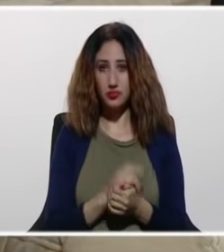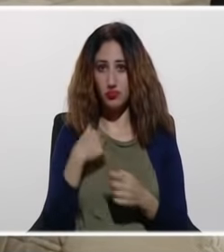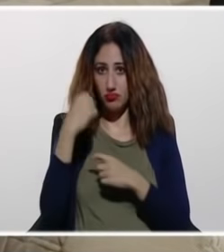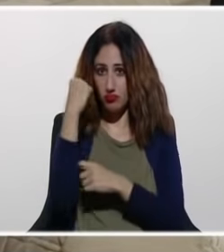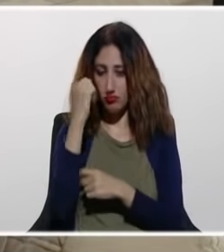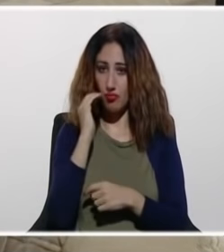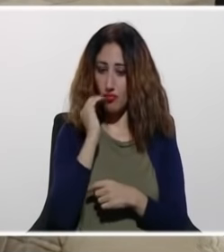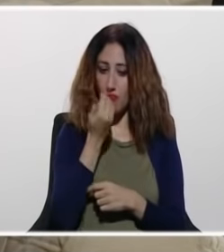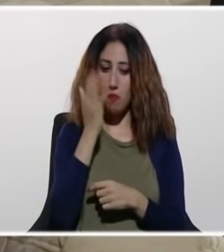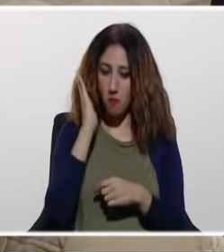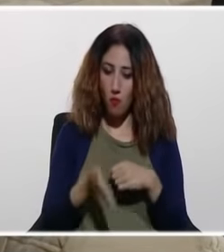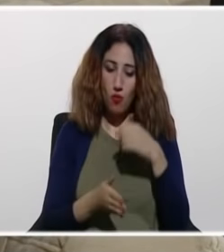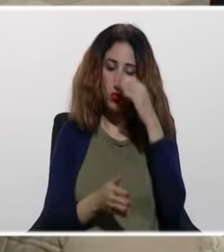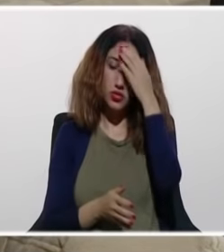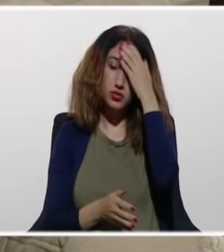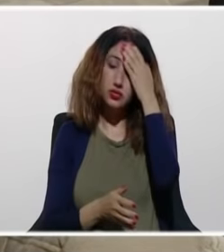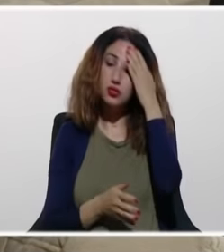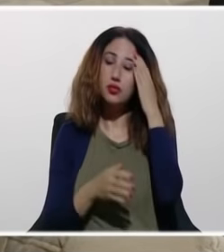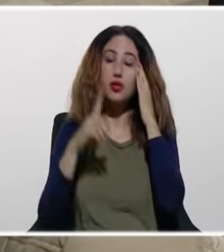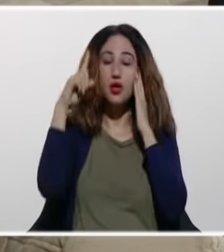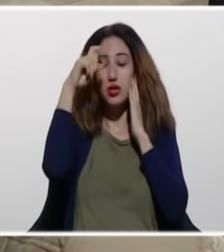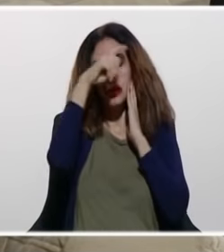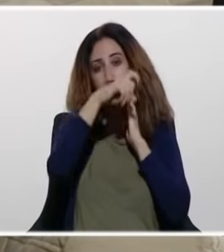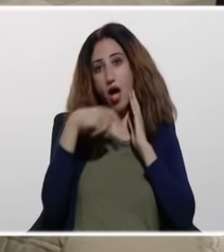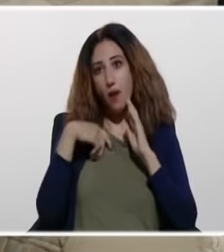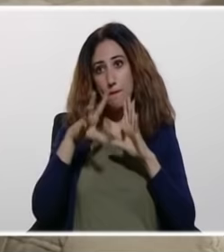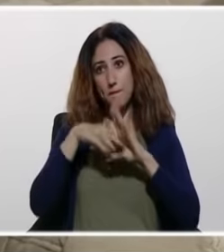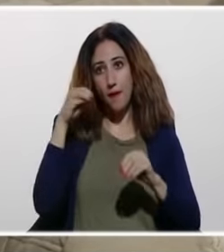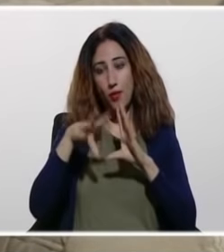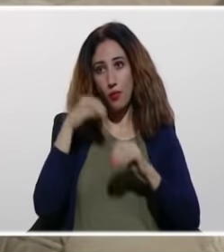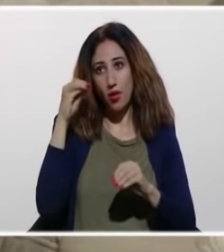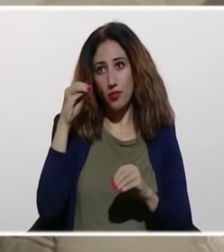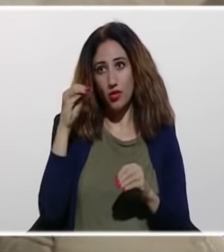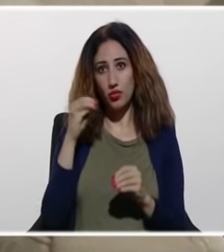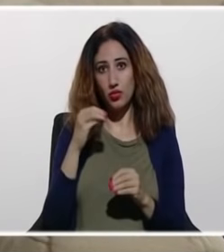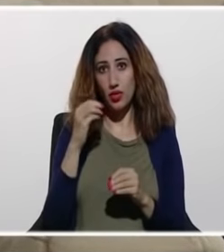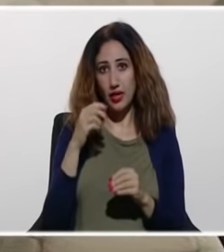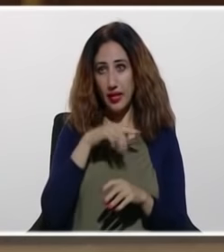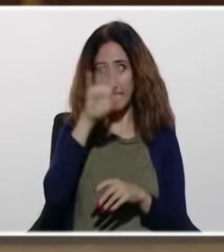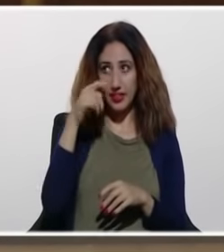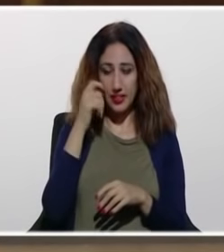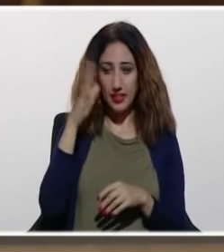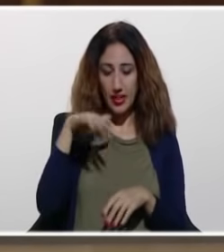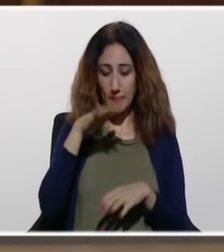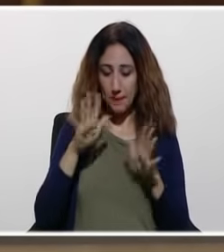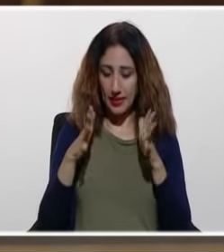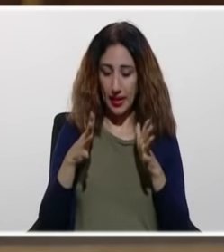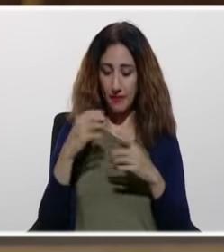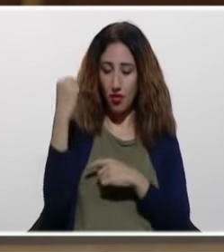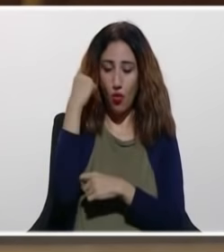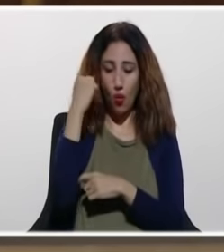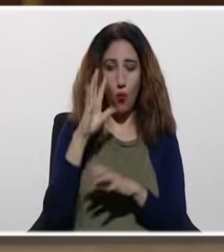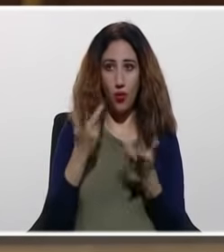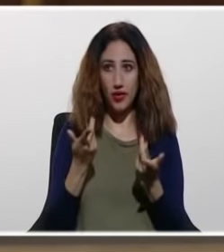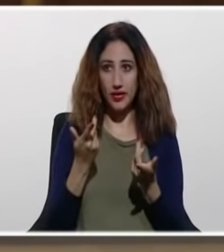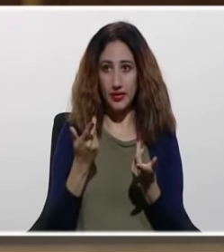إرادة. أنت بتتعامل مع حاجة صعب أي حد بيتعامل معاها، في ناس كتير بتخاف تتعامل مع الحديد. القوة بالنسبة لك بتمثل إيه اللي أنت